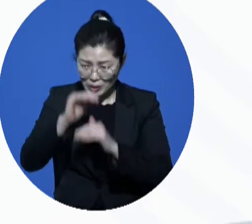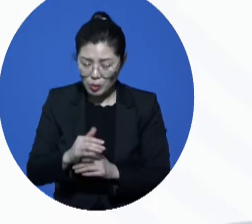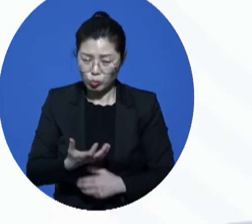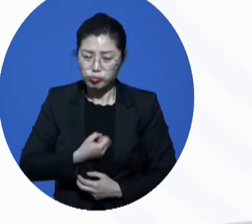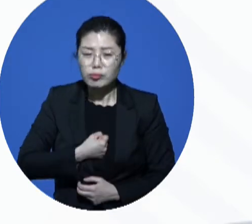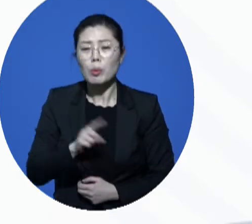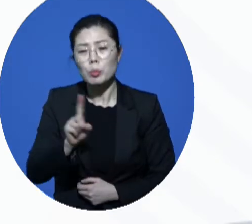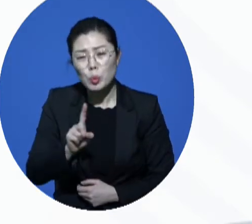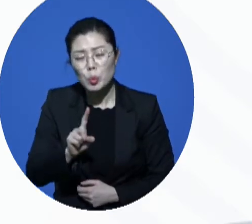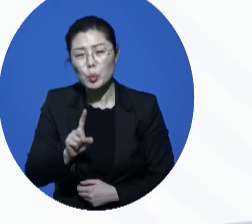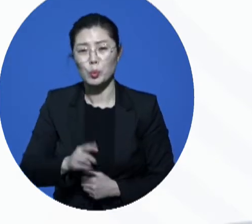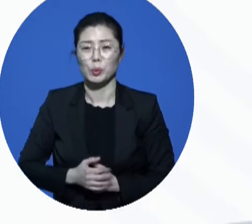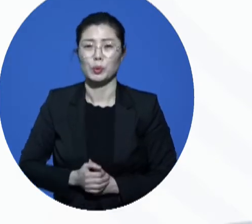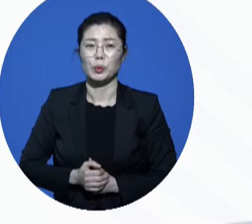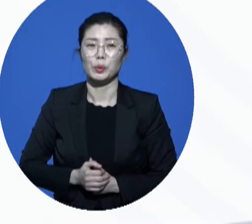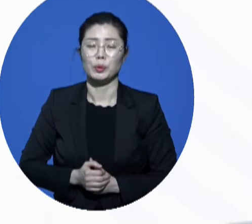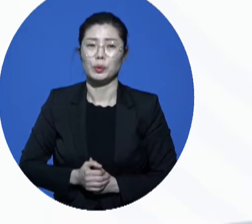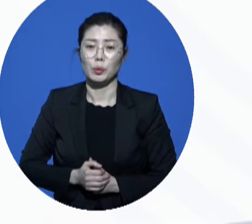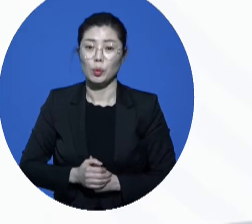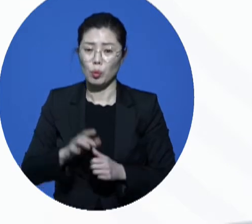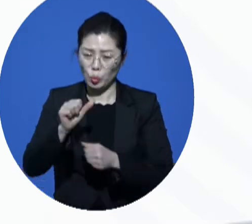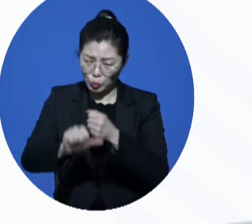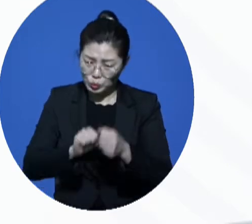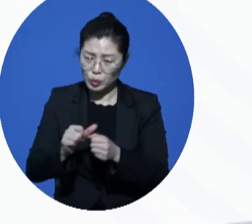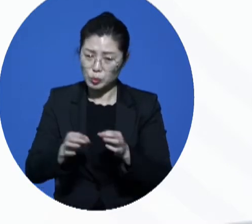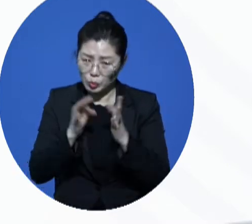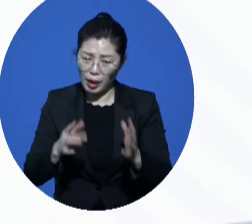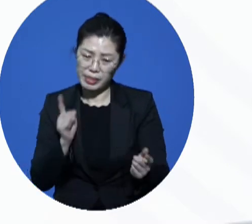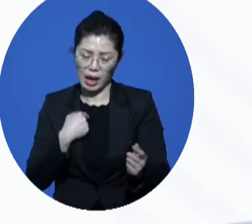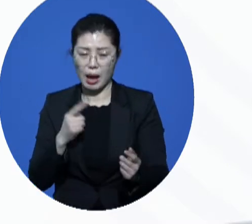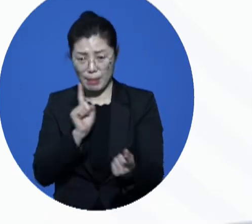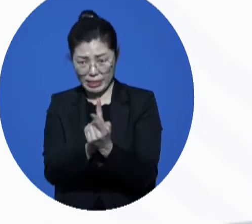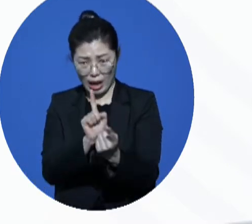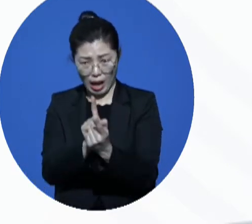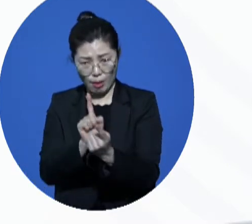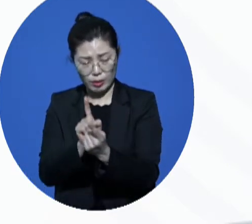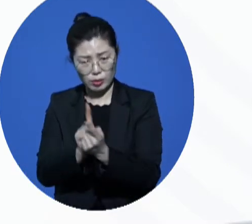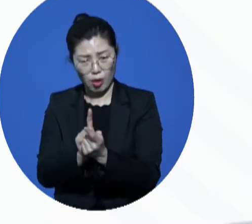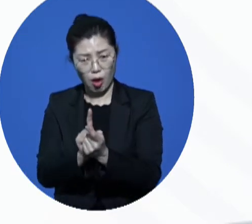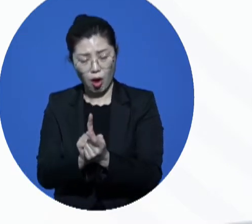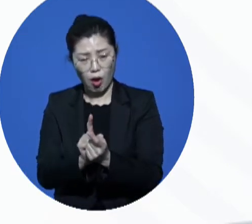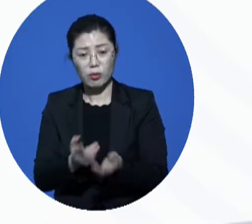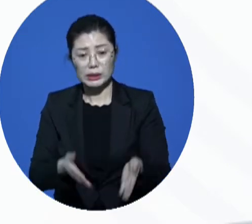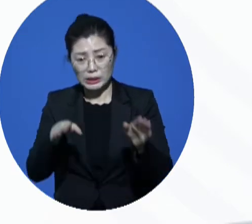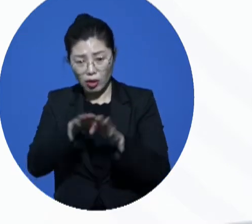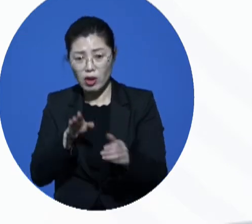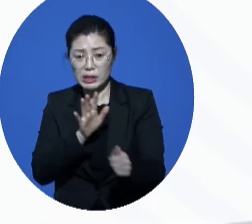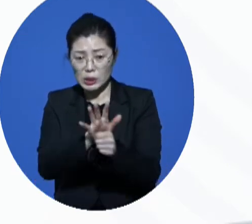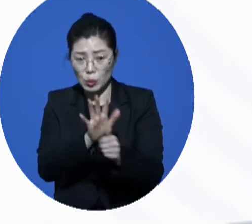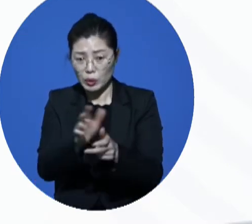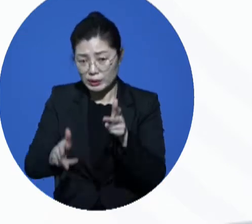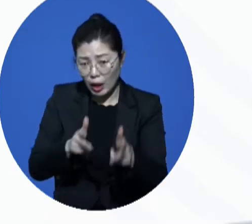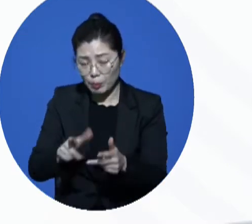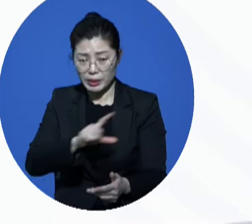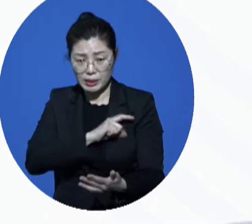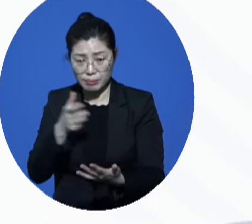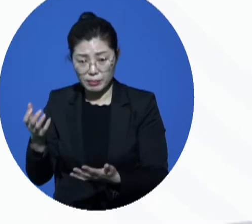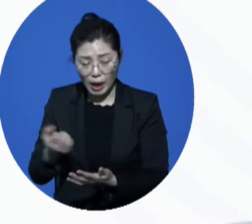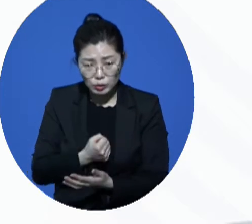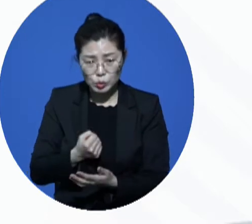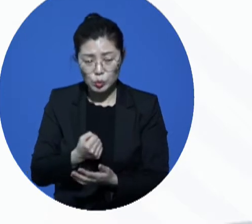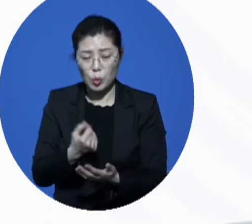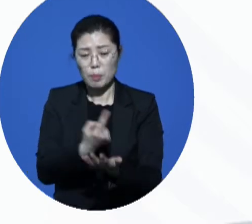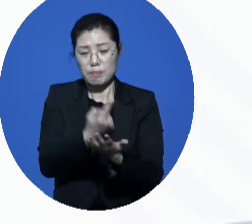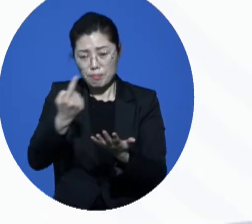받아들이게 됐던 이유는 이렇습니다. 사실 5년 동안 이분을 만나면서 저희가 거주시설 지원사업이라는 이름으로 탈시설을